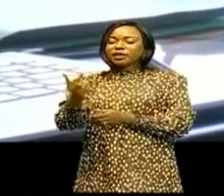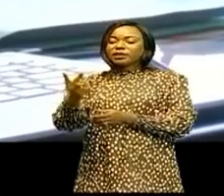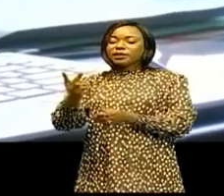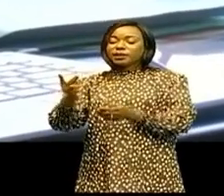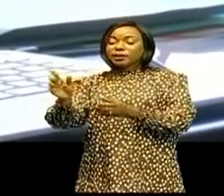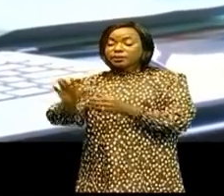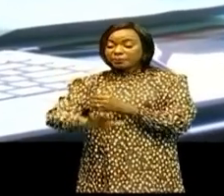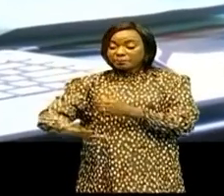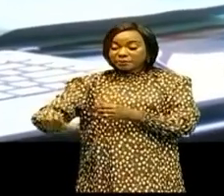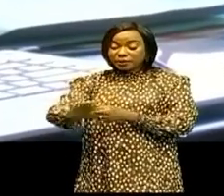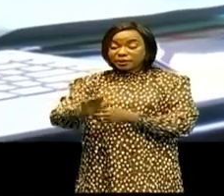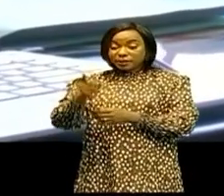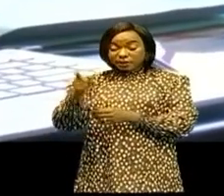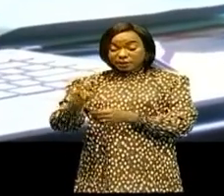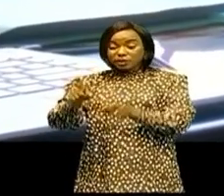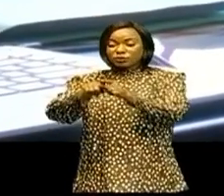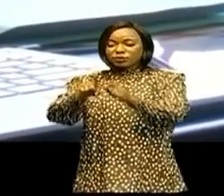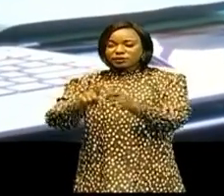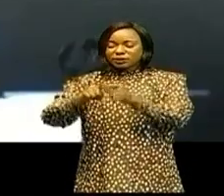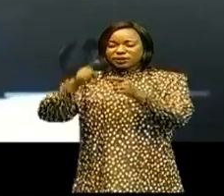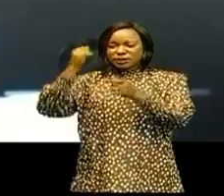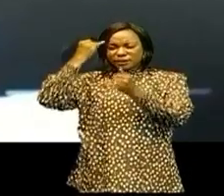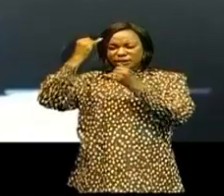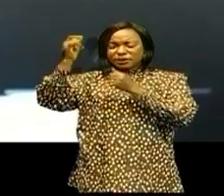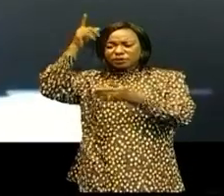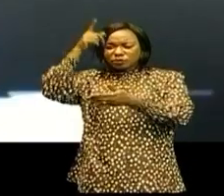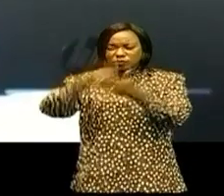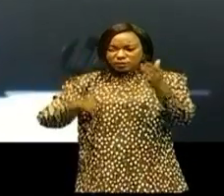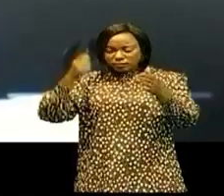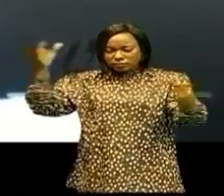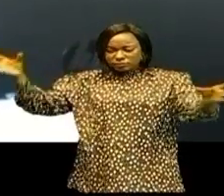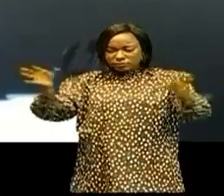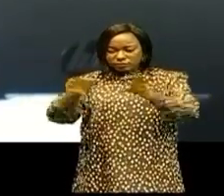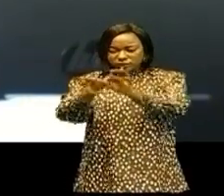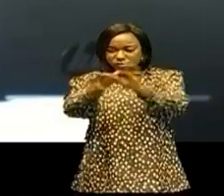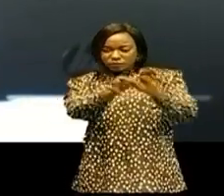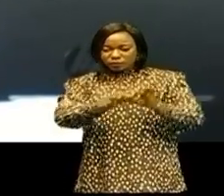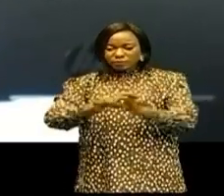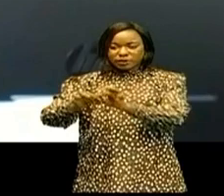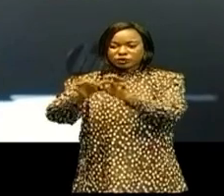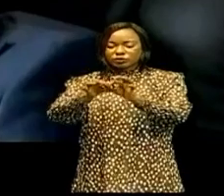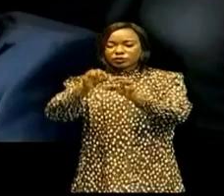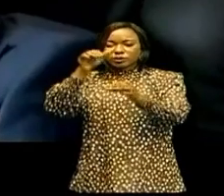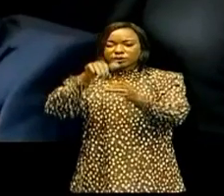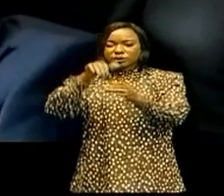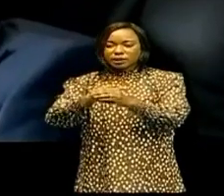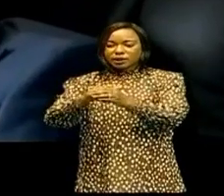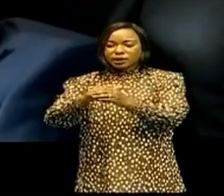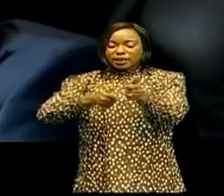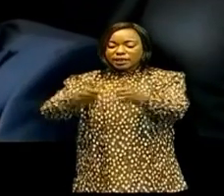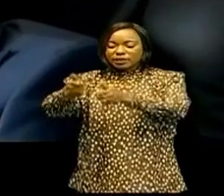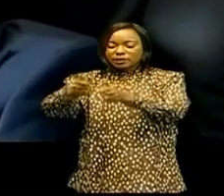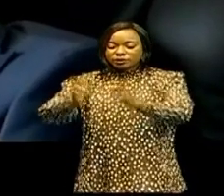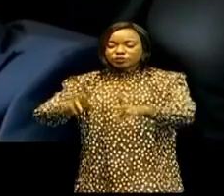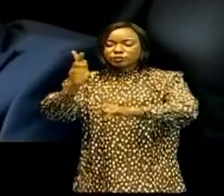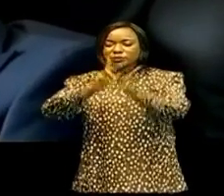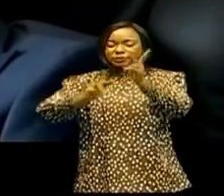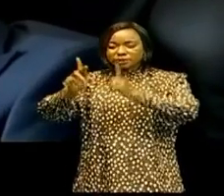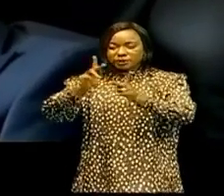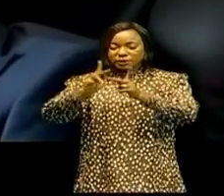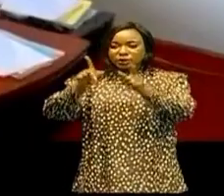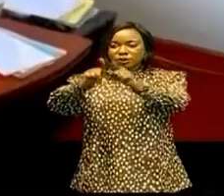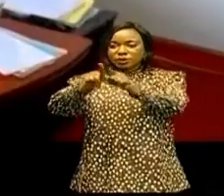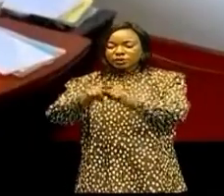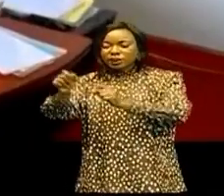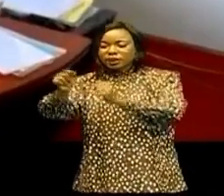ont manifesté l'intention de négocier les accords de coopération dans les domaines de l'administration publique, de la